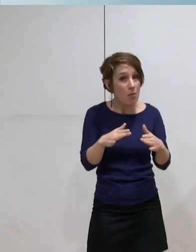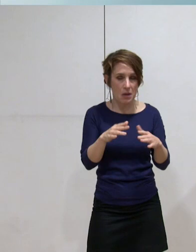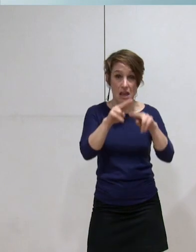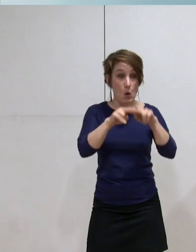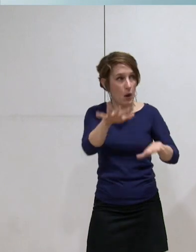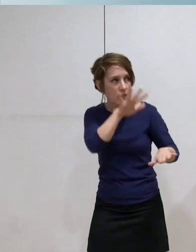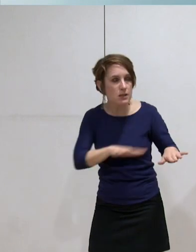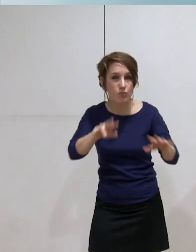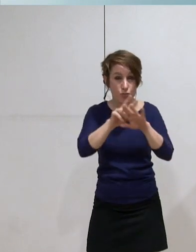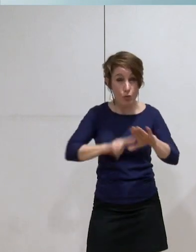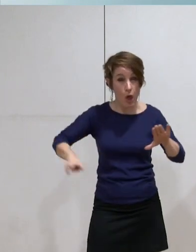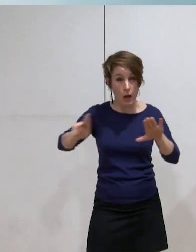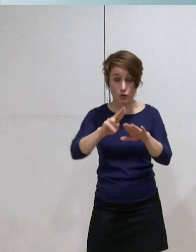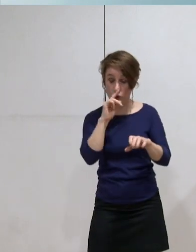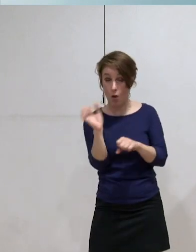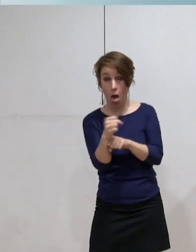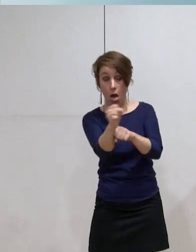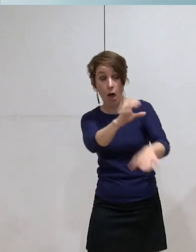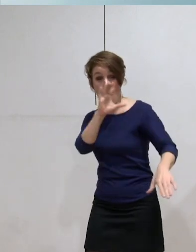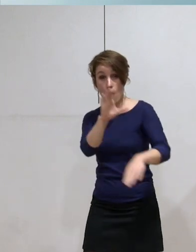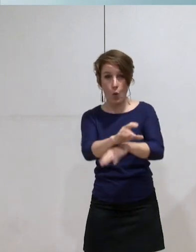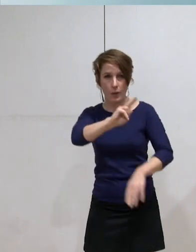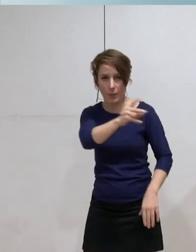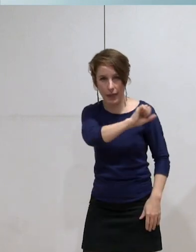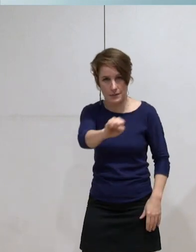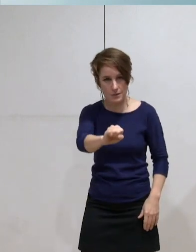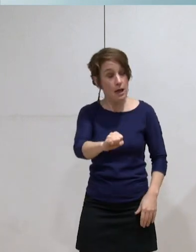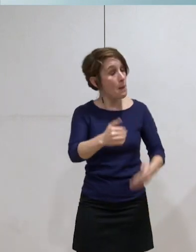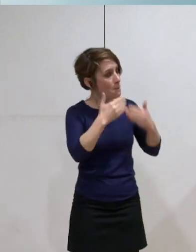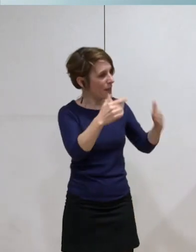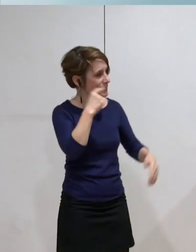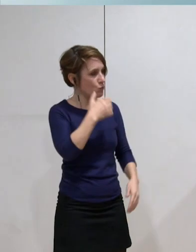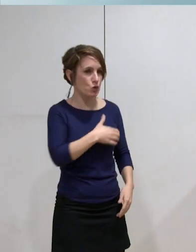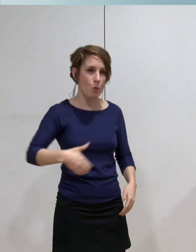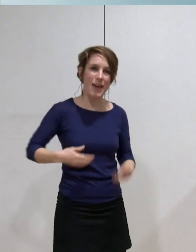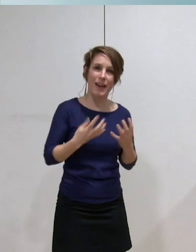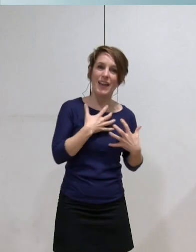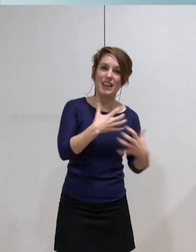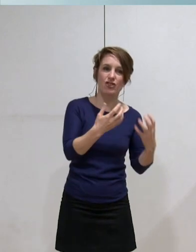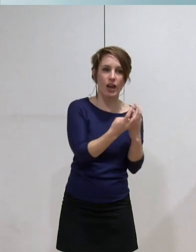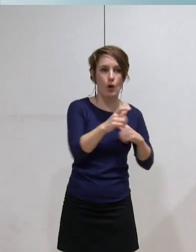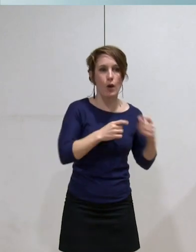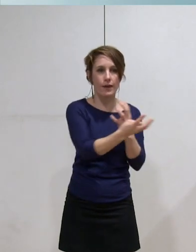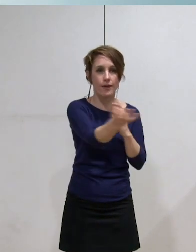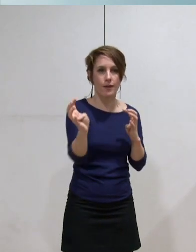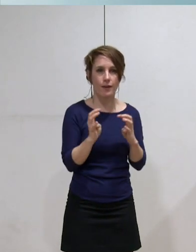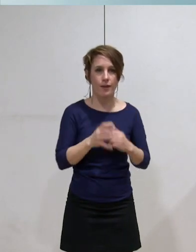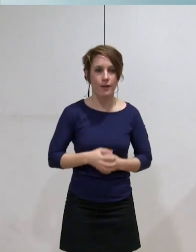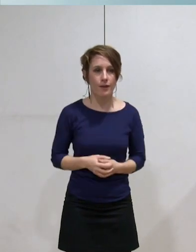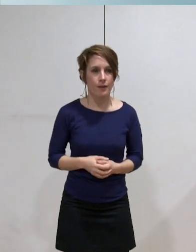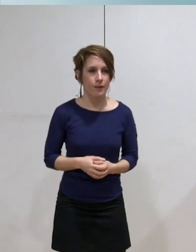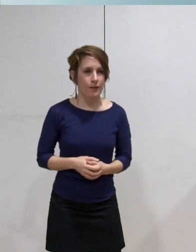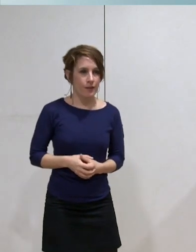soulever notre pays je vous remercie monsieur le Maire mes chers collègues y a-t-il d'autres demandes